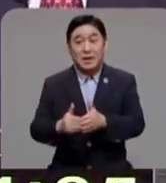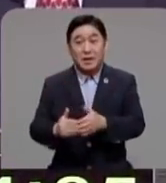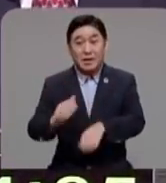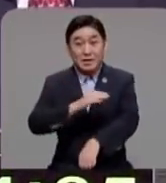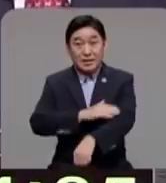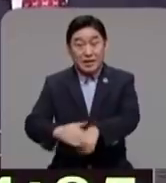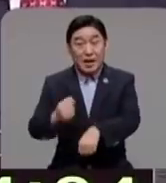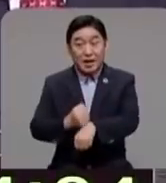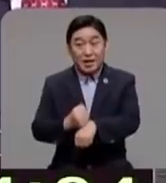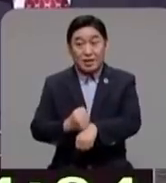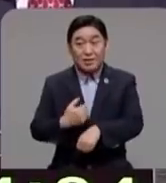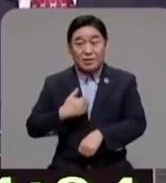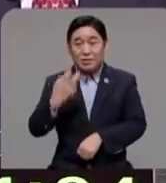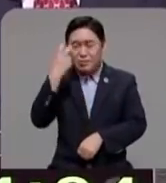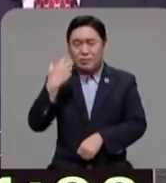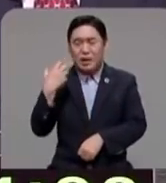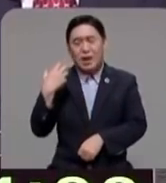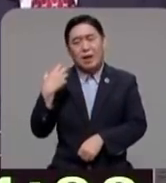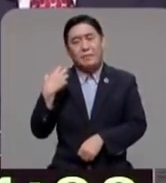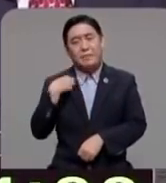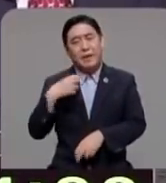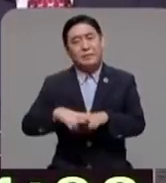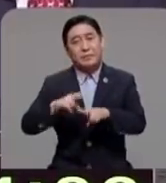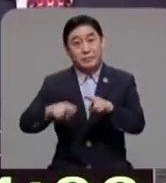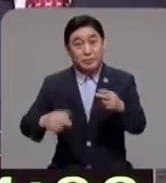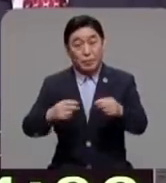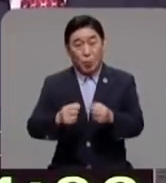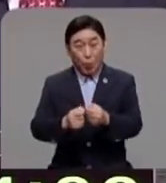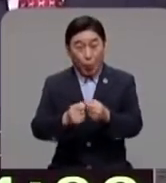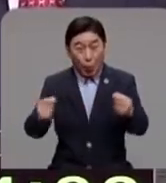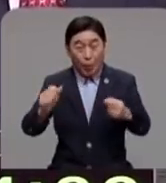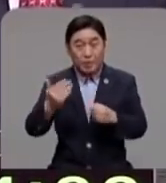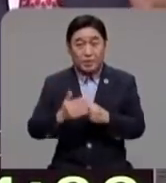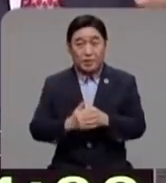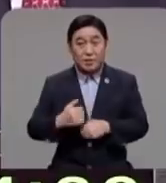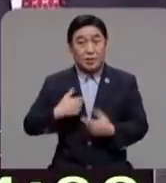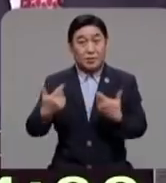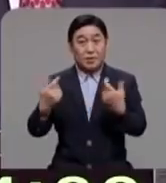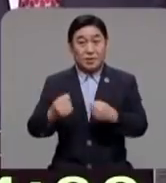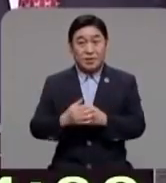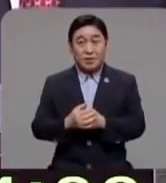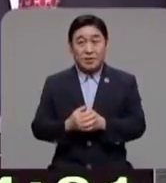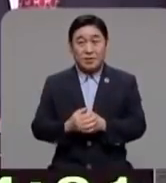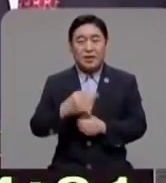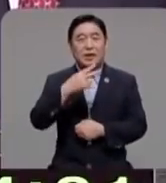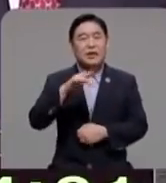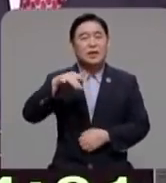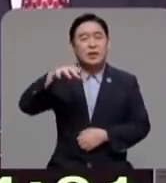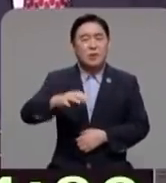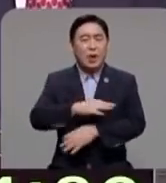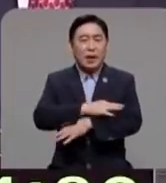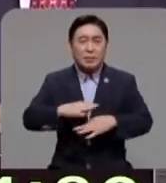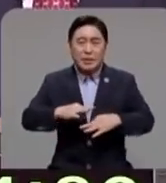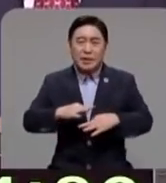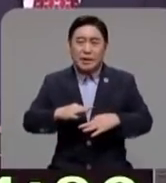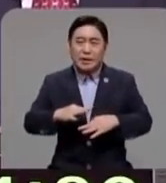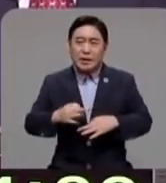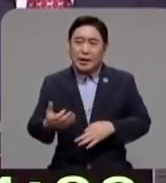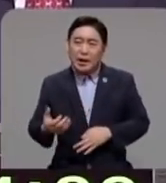그건 저는 수사 실무에서 떠난 지 꽤 오래됐습니다. 아, 저도 마찬가지입니다. 네. 저는 3년 반밖에 안 했고. 대장동 비리